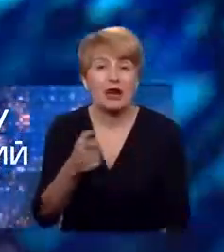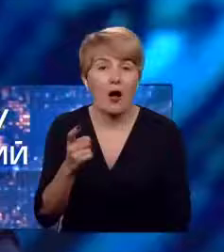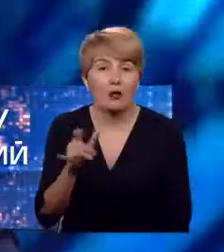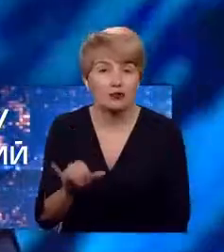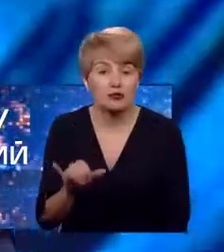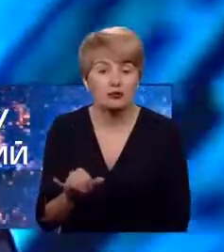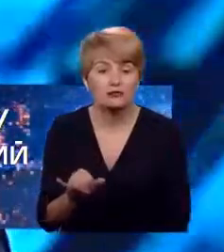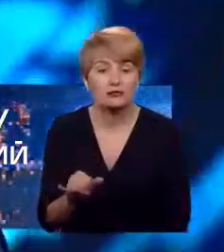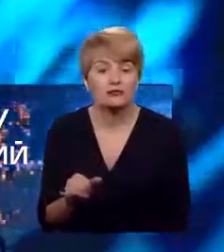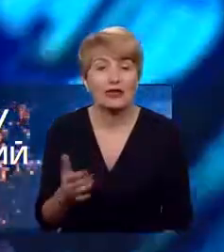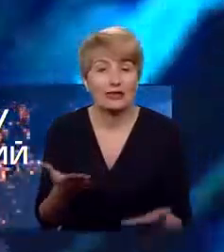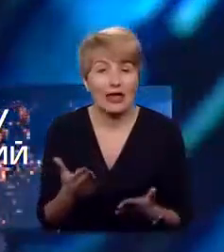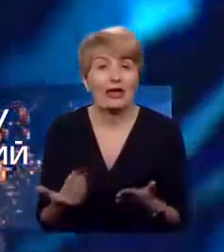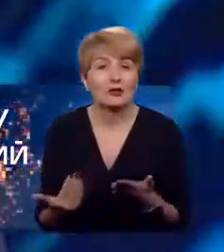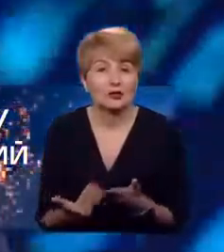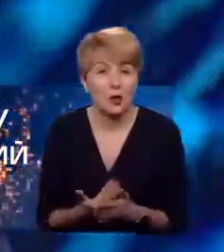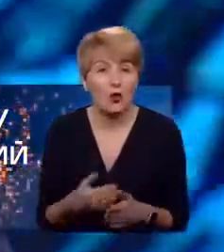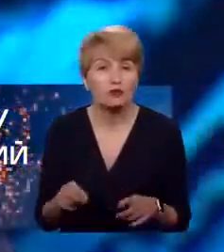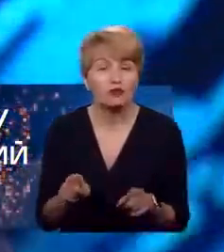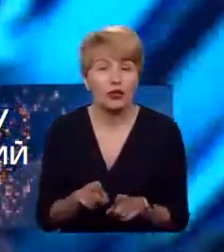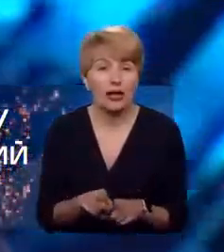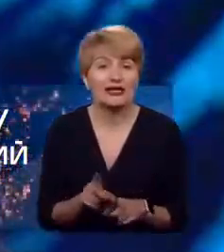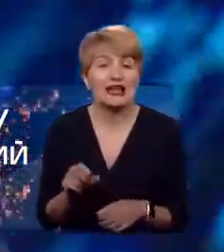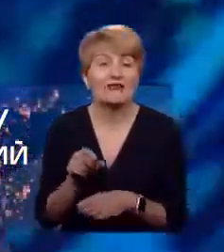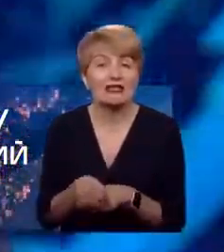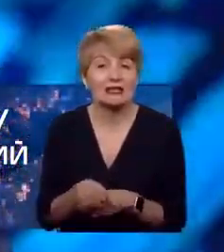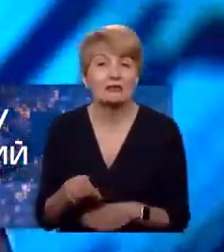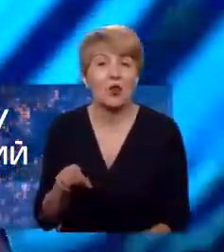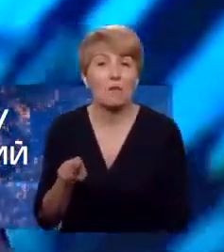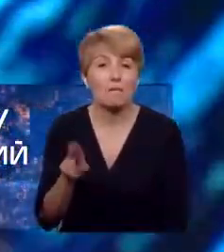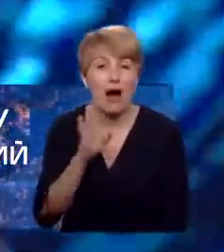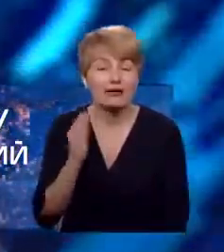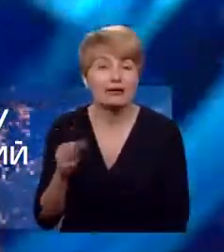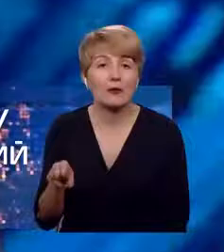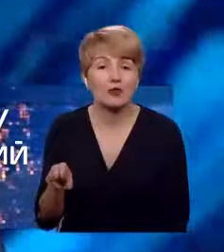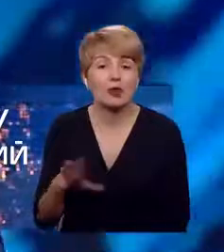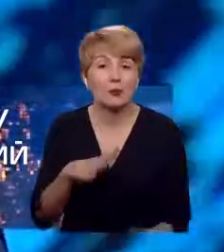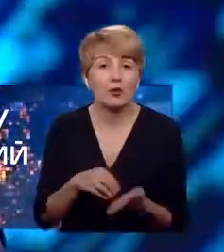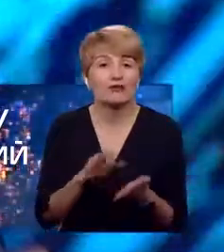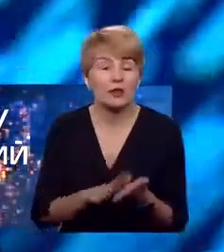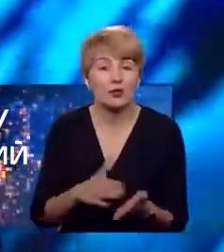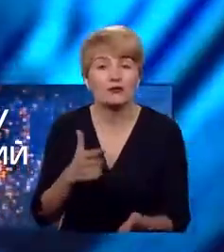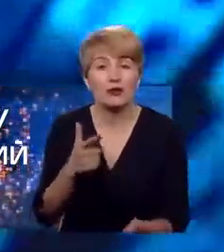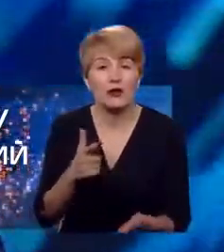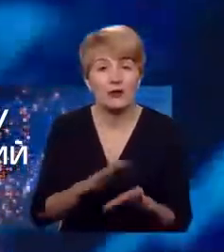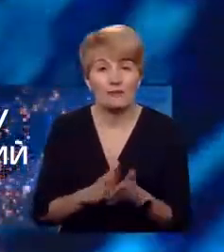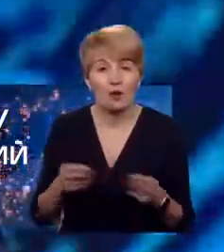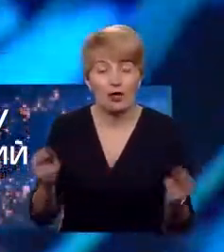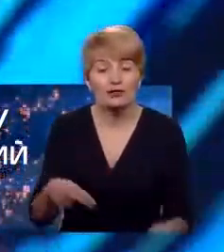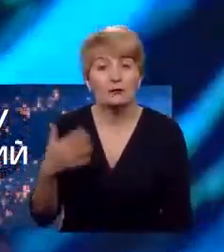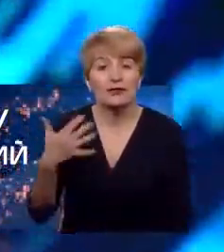причини, знову ж таки, за вказівкою пані Тимошенко, були встановлені в цьому контракті, 52 мільярди